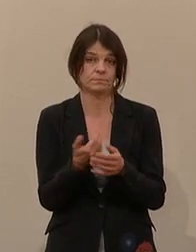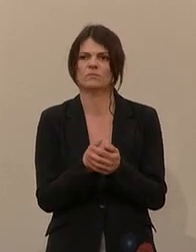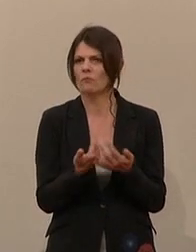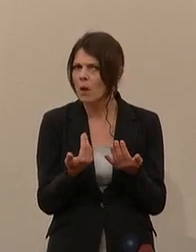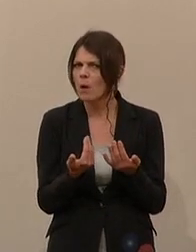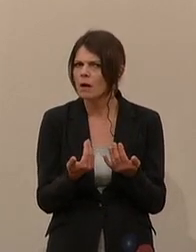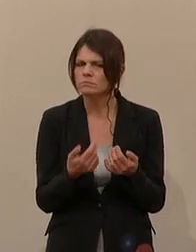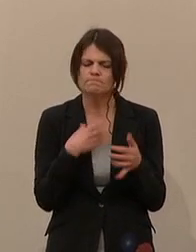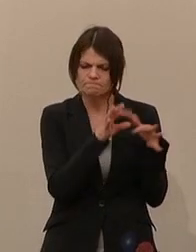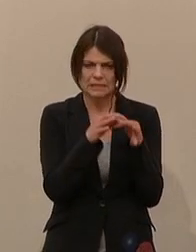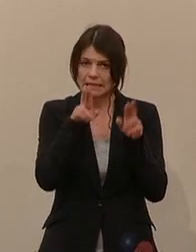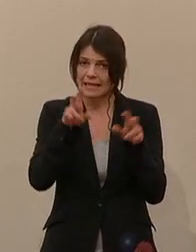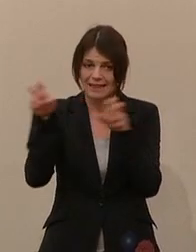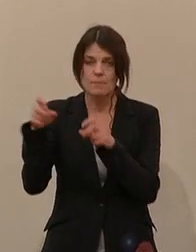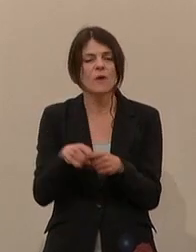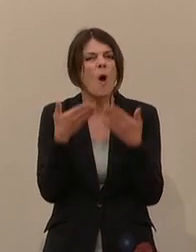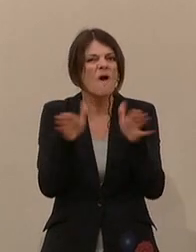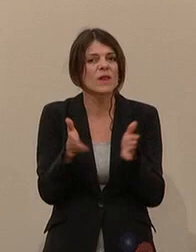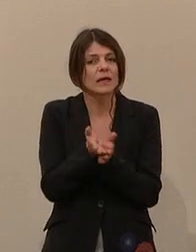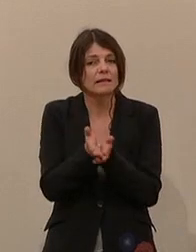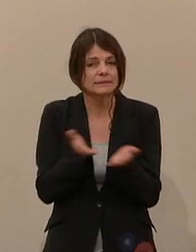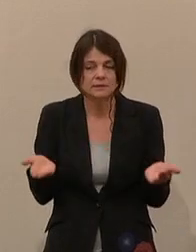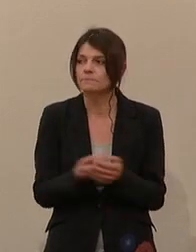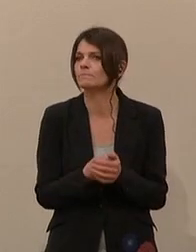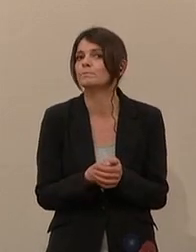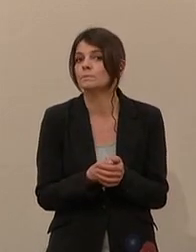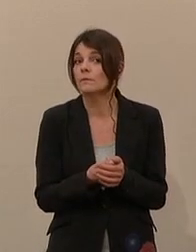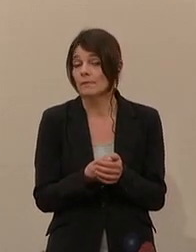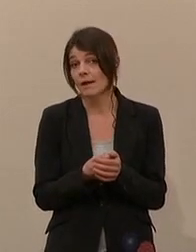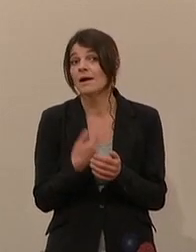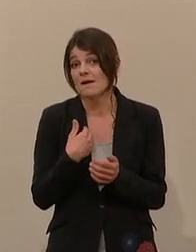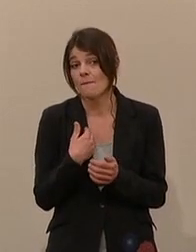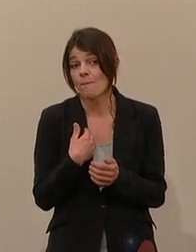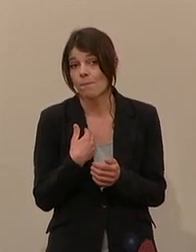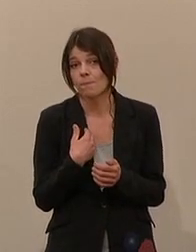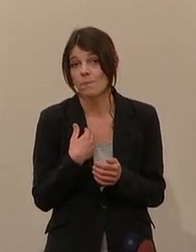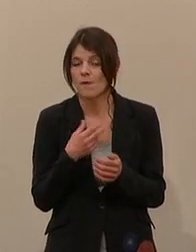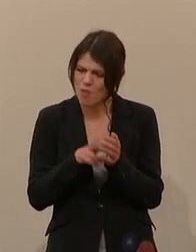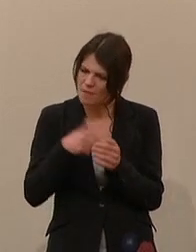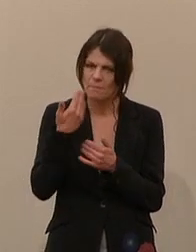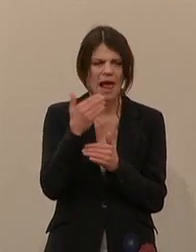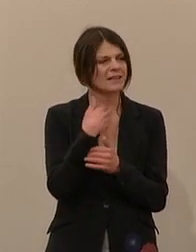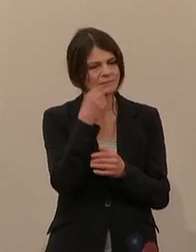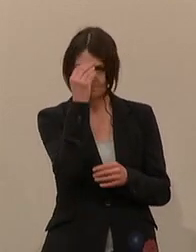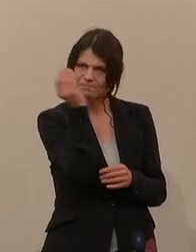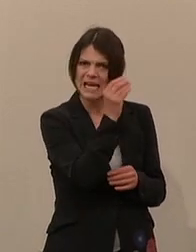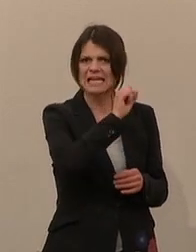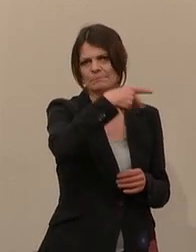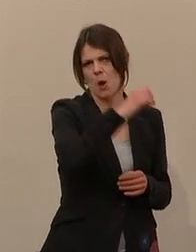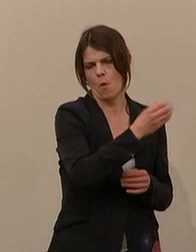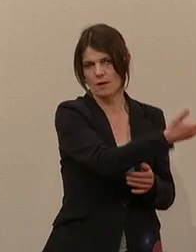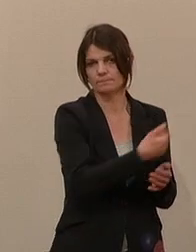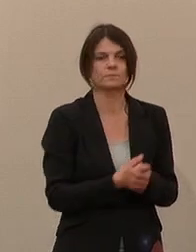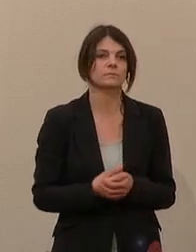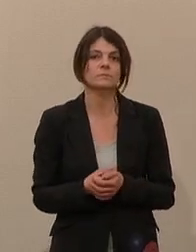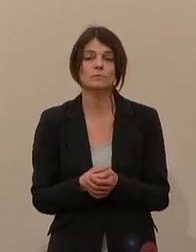Aber da sind wir gleich beim Thema, nämlich der öffentliche Dienst. Und da spreche ich noch einmal mehr die Kolleginnen und Kollegen der SPÖ an.